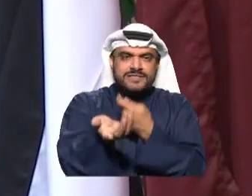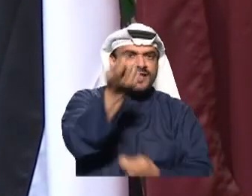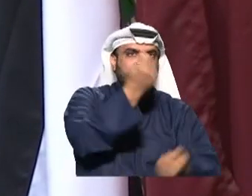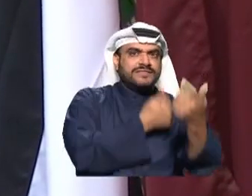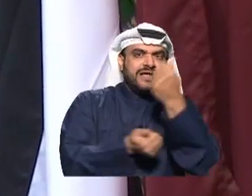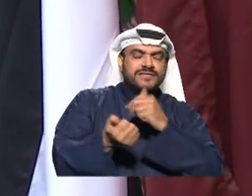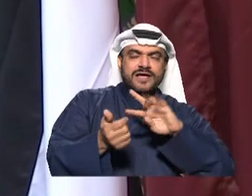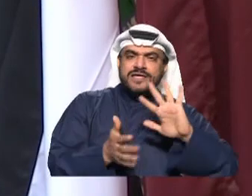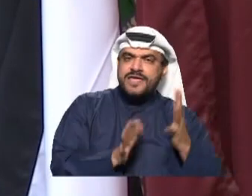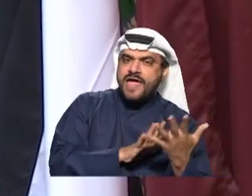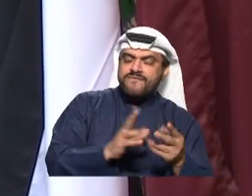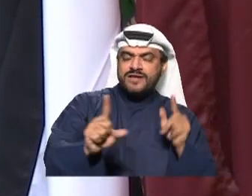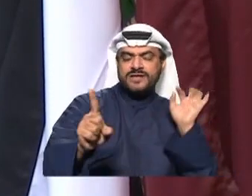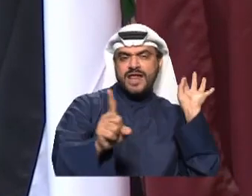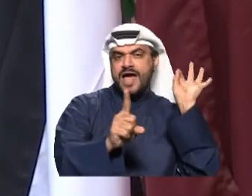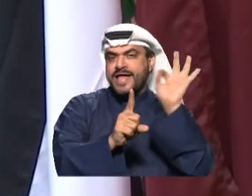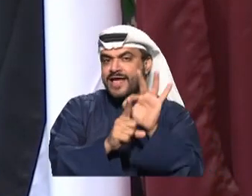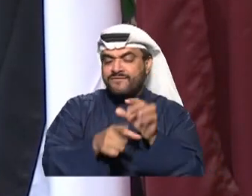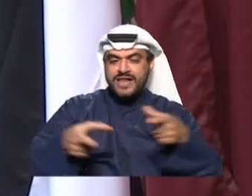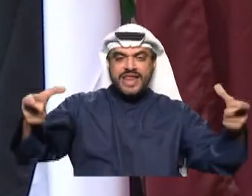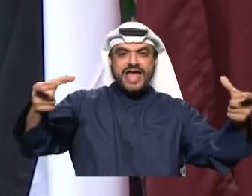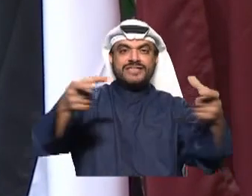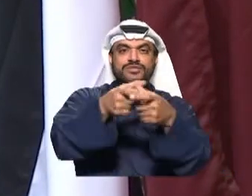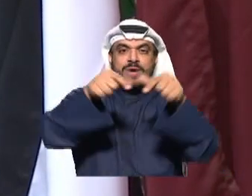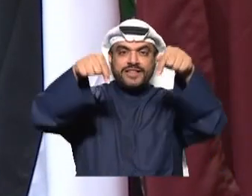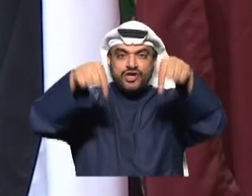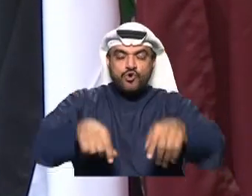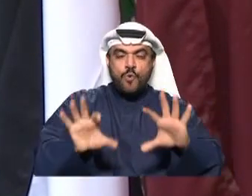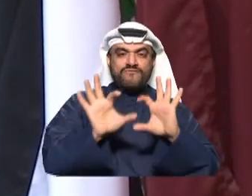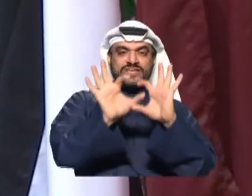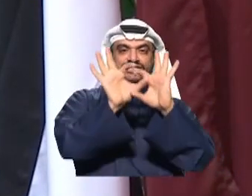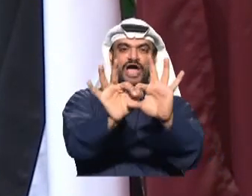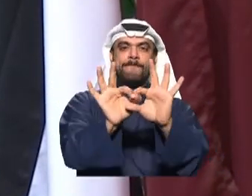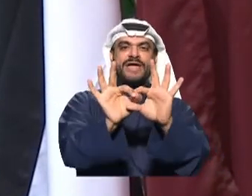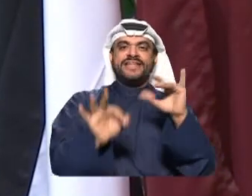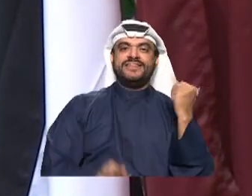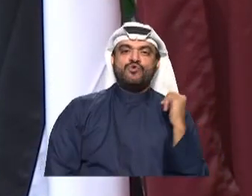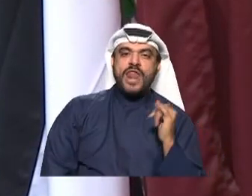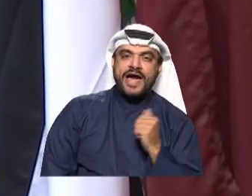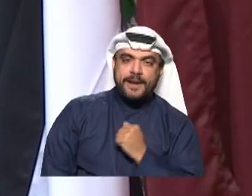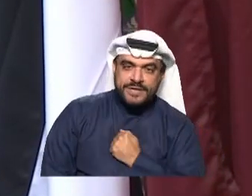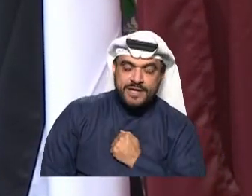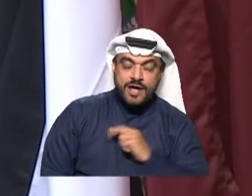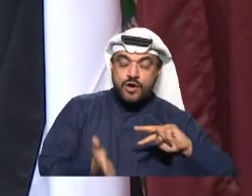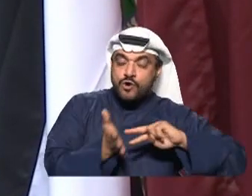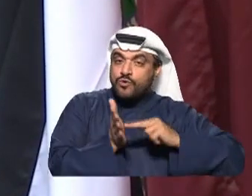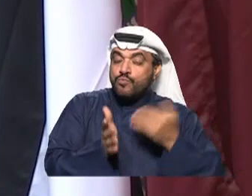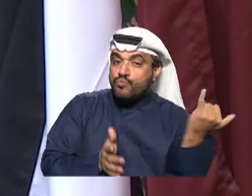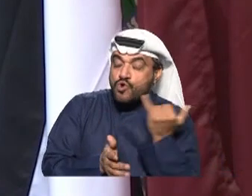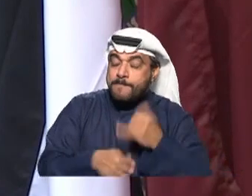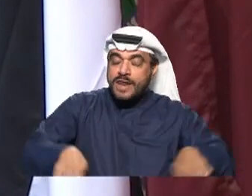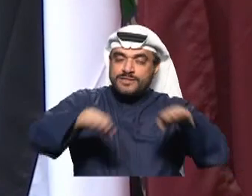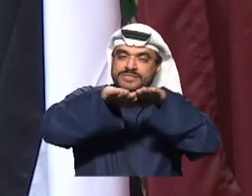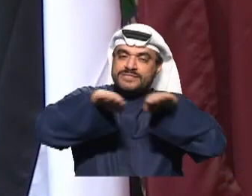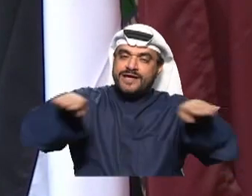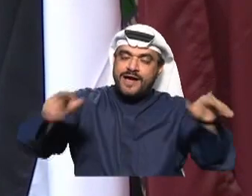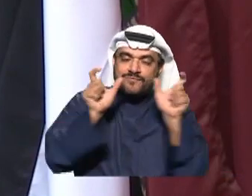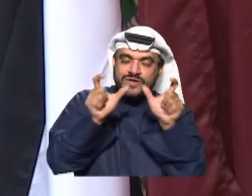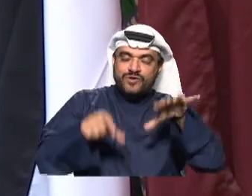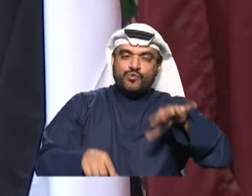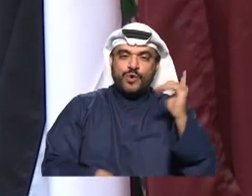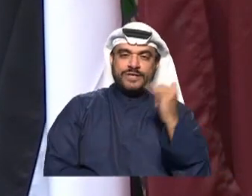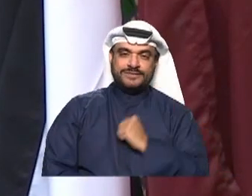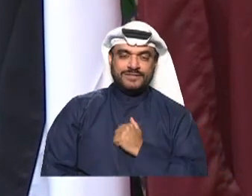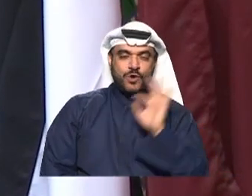أهداف رئيسية تناولتها اجتماعات اليوم بما يحقق الأمن والاستقرار في المنطقة من جديد. أمل مسعد